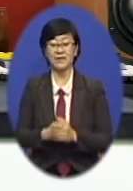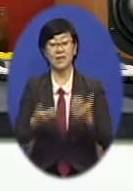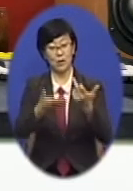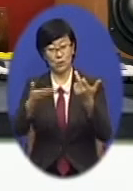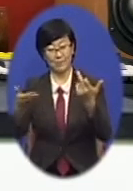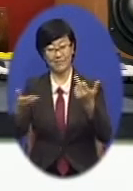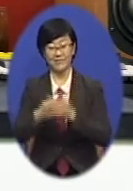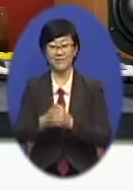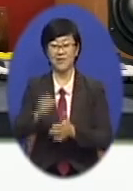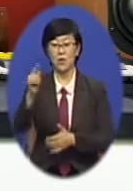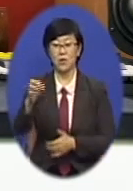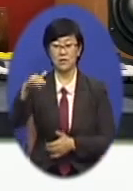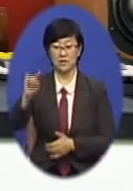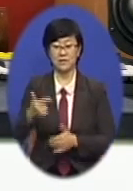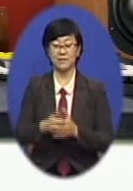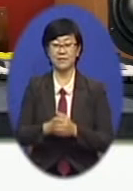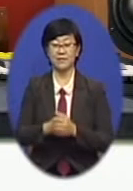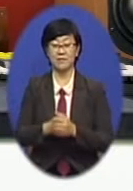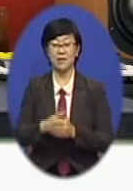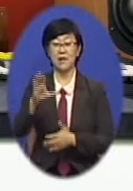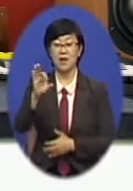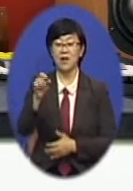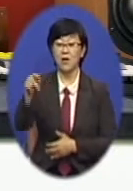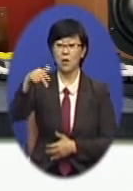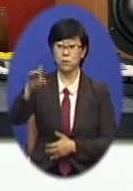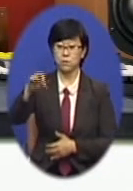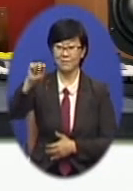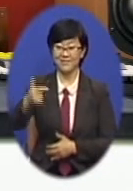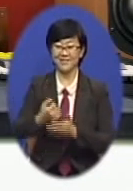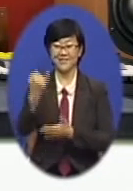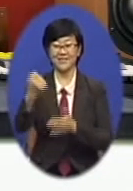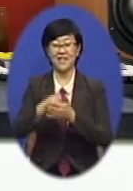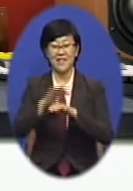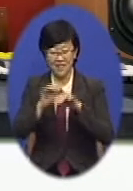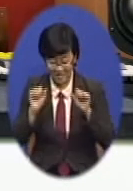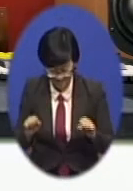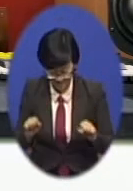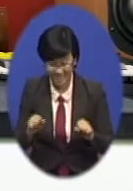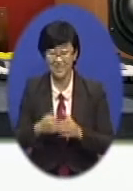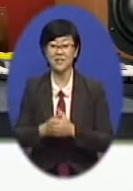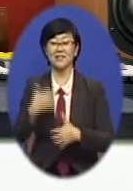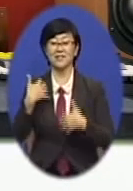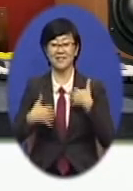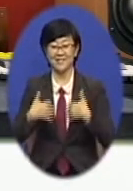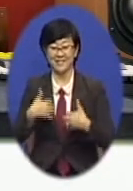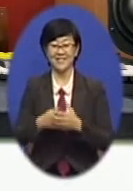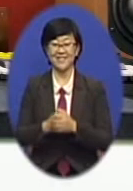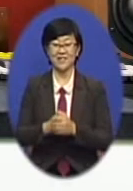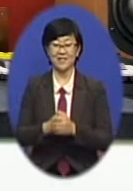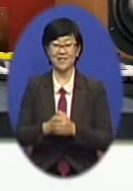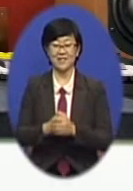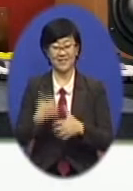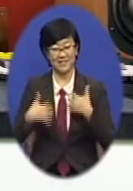강원도로 가볼까요? 홍천입니다. 어정숙 여사님. 네, 안녕하세요. 안녕하세요. 아유, 반갑습니다.